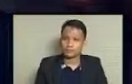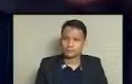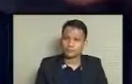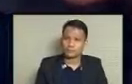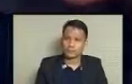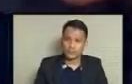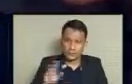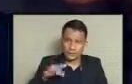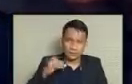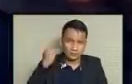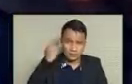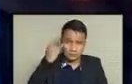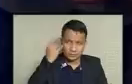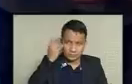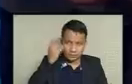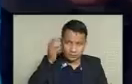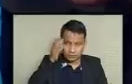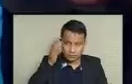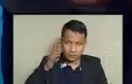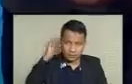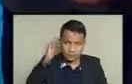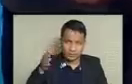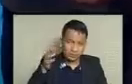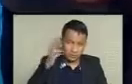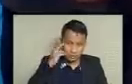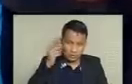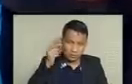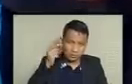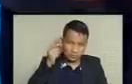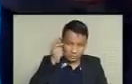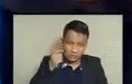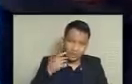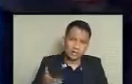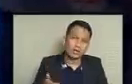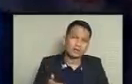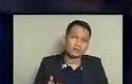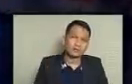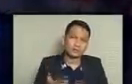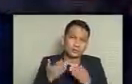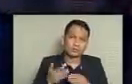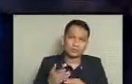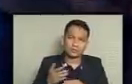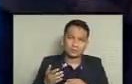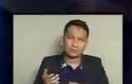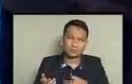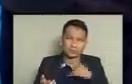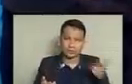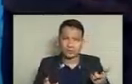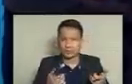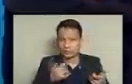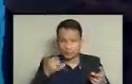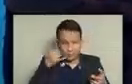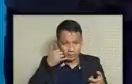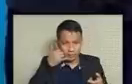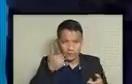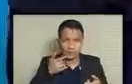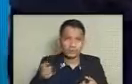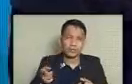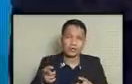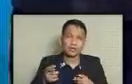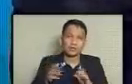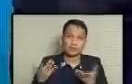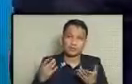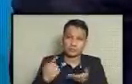Mr. De La Cruz, sir, Operations Manager. Sir, idol, magandang tanghali po. Yes, sir. Sir, sa kabilang linya ang SOSHA, at